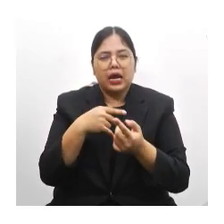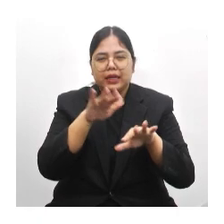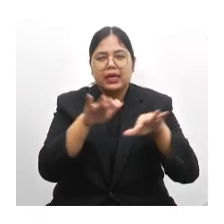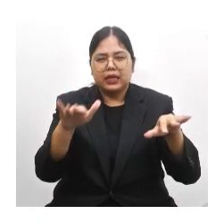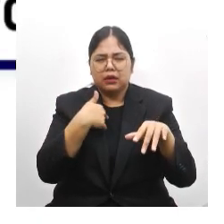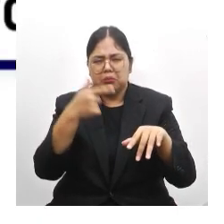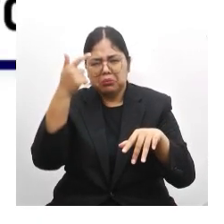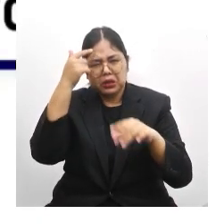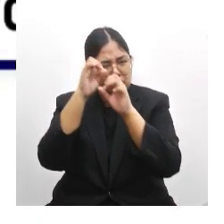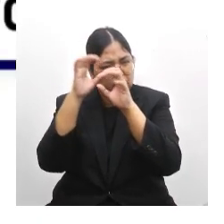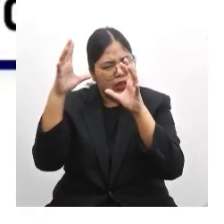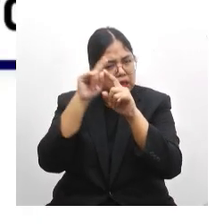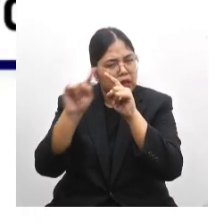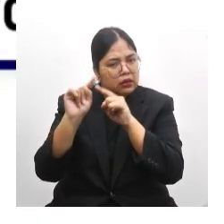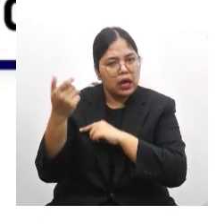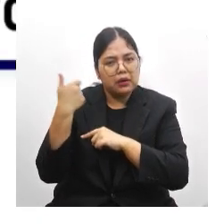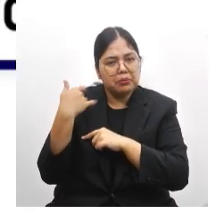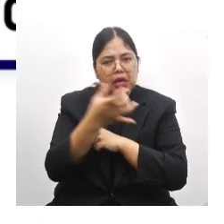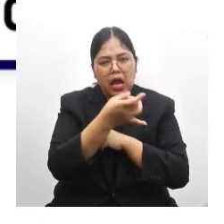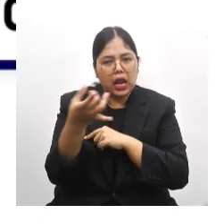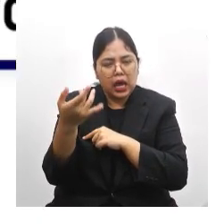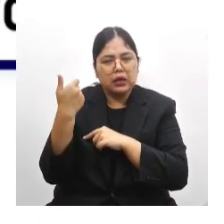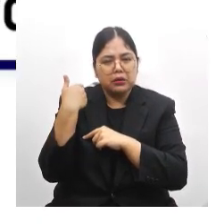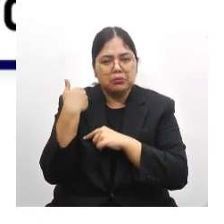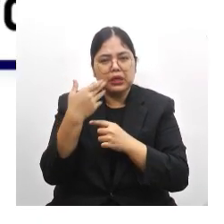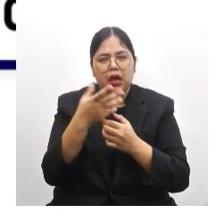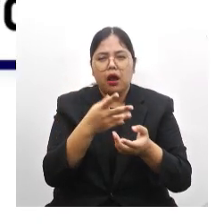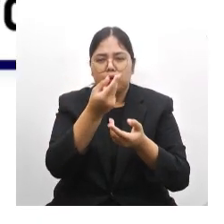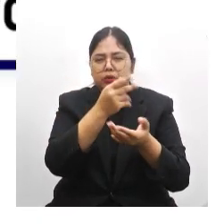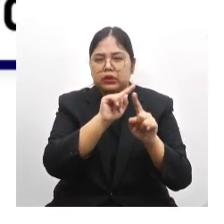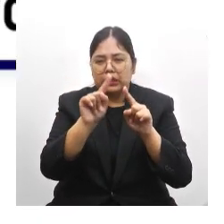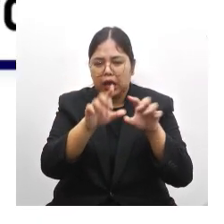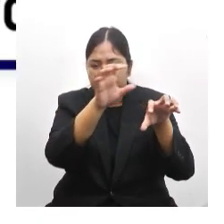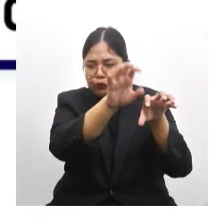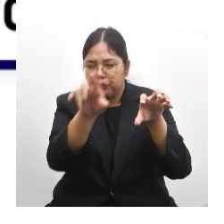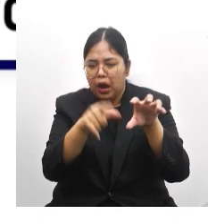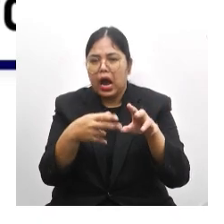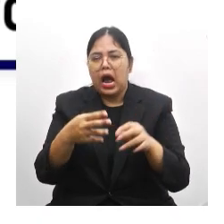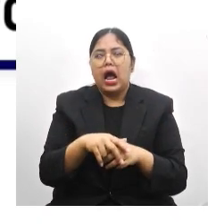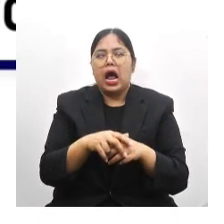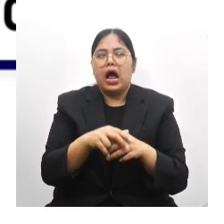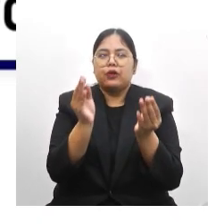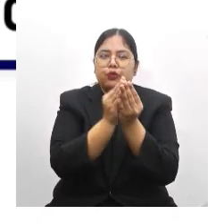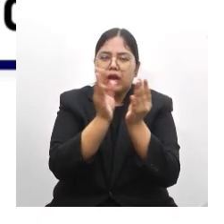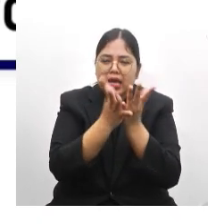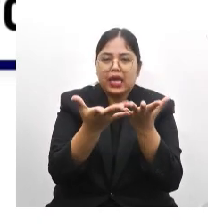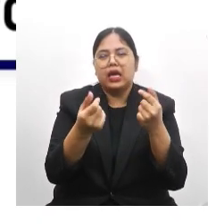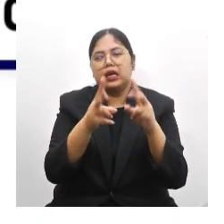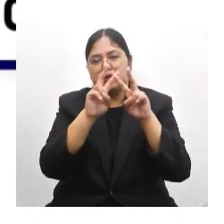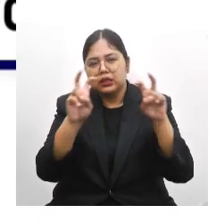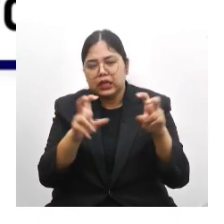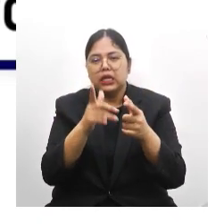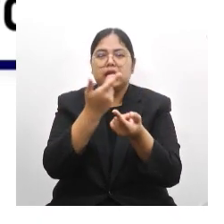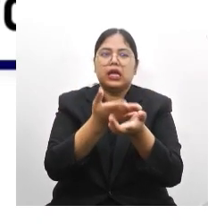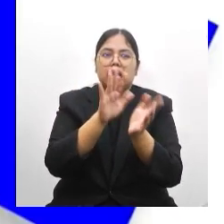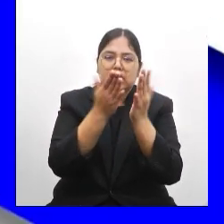เคลื่อนหรือมิสคอนเซปชันซึ่งมิสคอนเซปชันมีหลายรูปแบบได้แก่เนื้อหาทางคณิตศาสตร์ทฤษฎีบทกฎสูตรหรือการดำเนิน